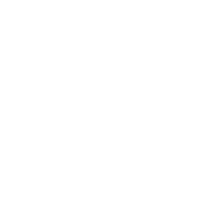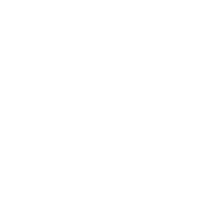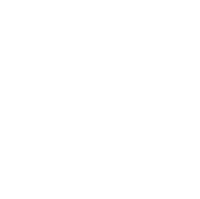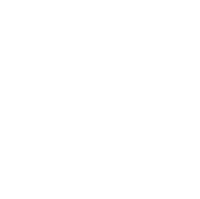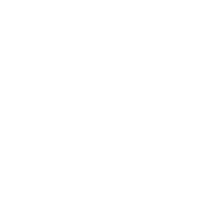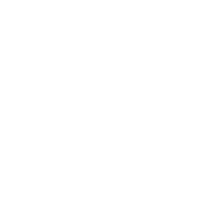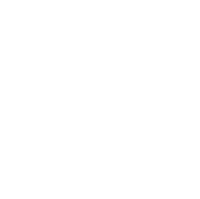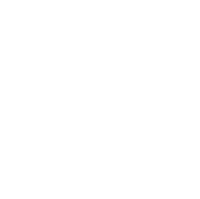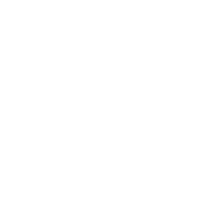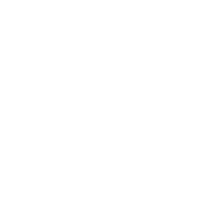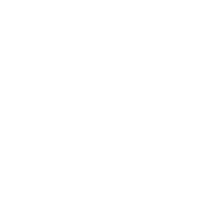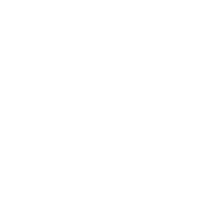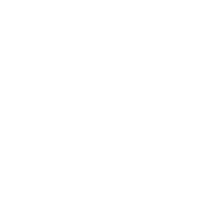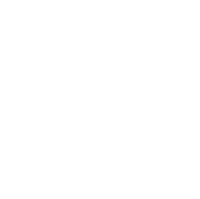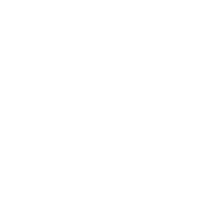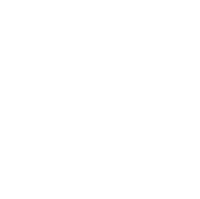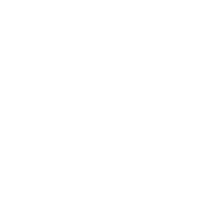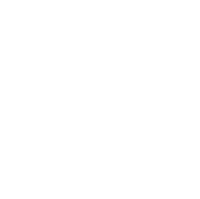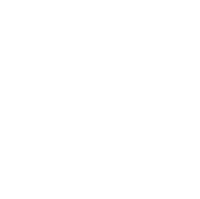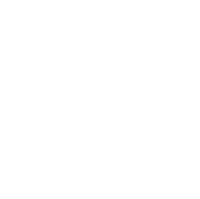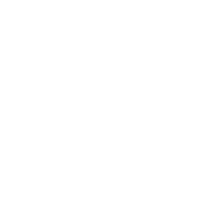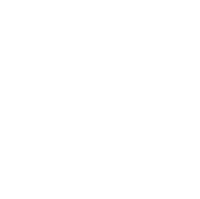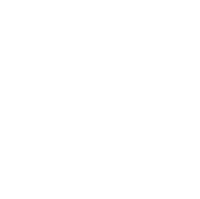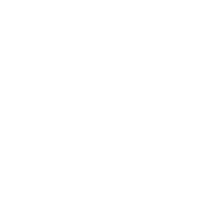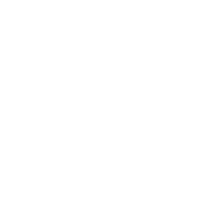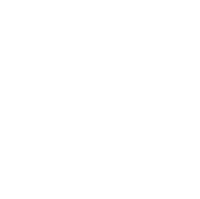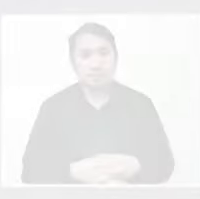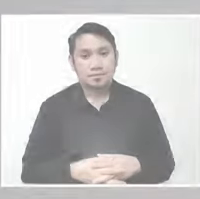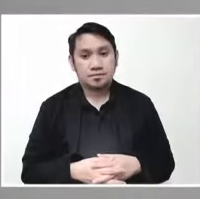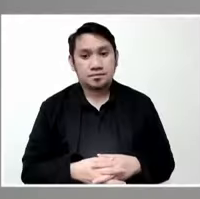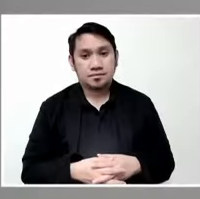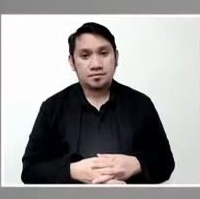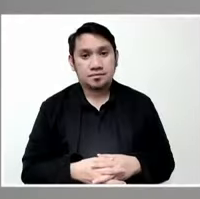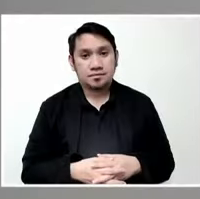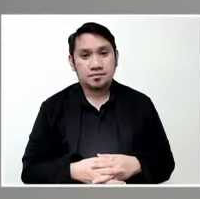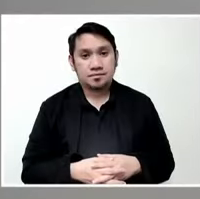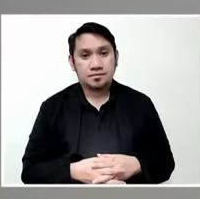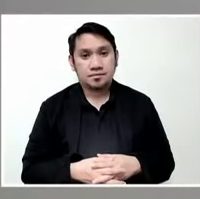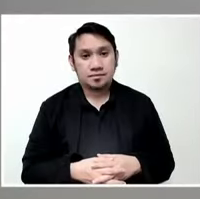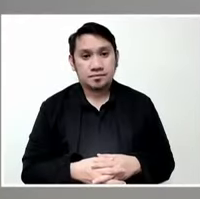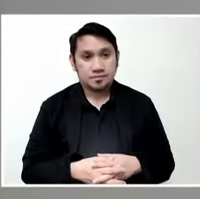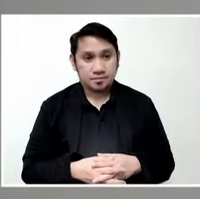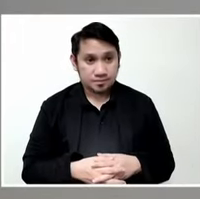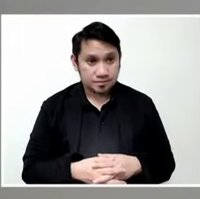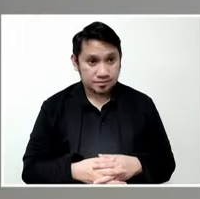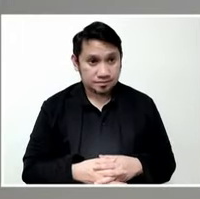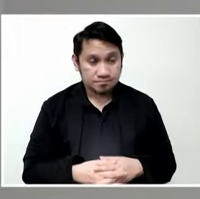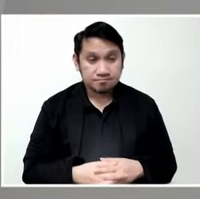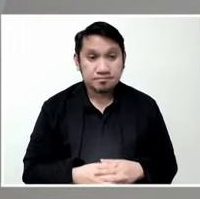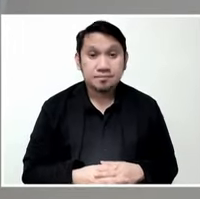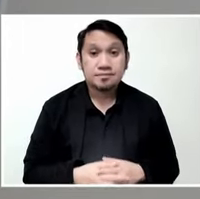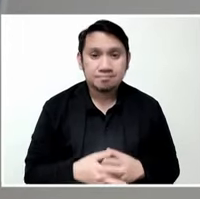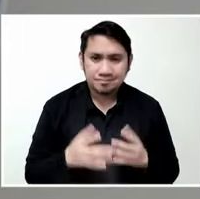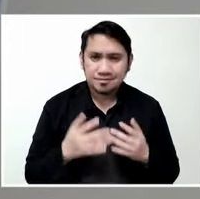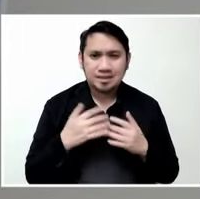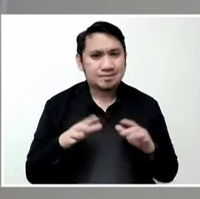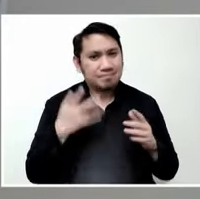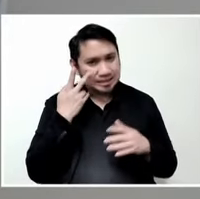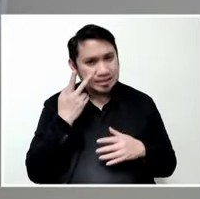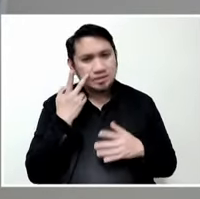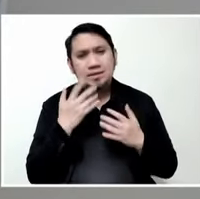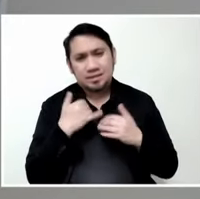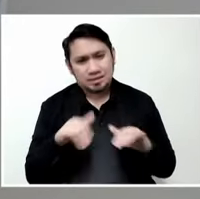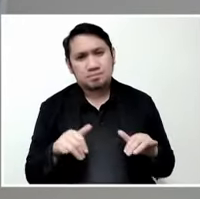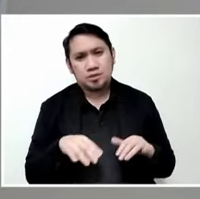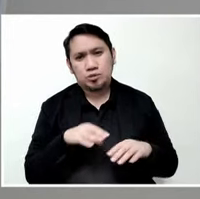Okay, Lumakas pa rin ang pinsala ng oil spill mula